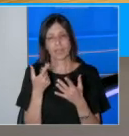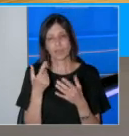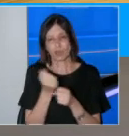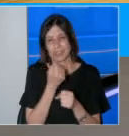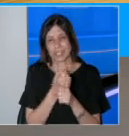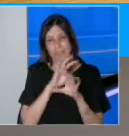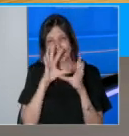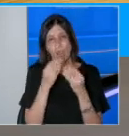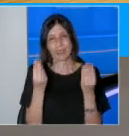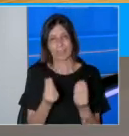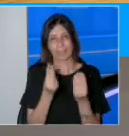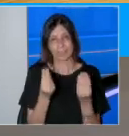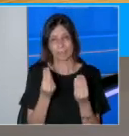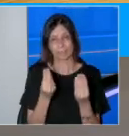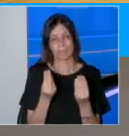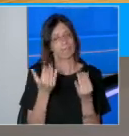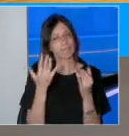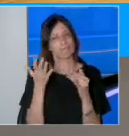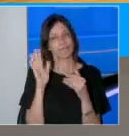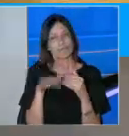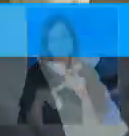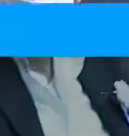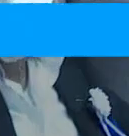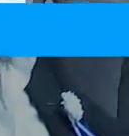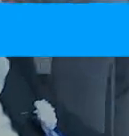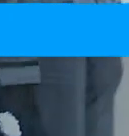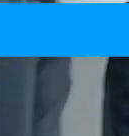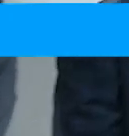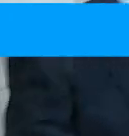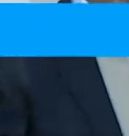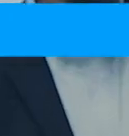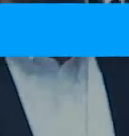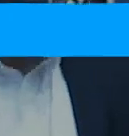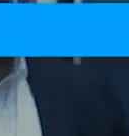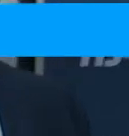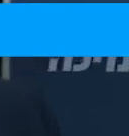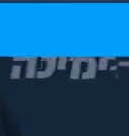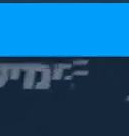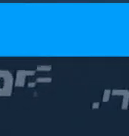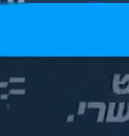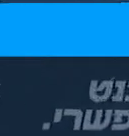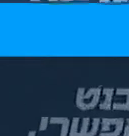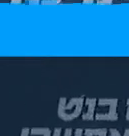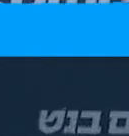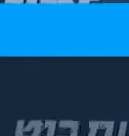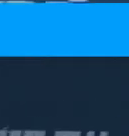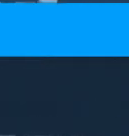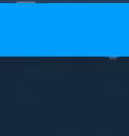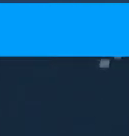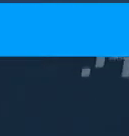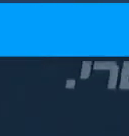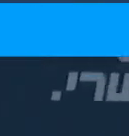וכן הלאה. אנחנו נדע יותר עם המימיים הקרובים כמה המהלכים האלה מתקדמים. בינתיים, דברות,